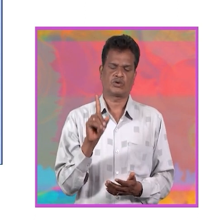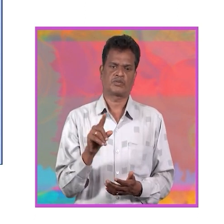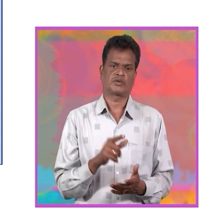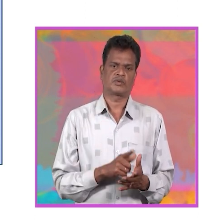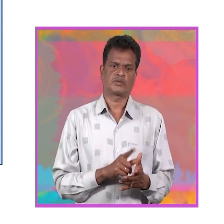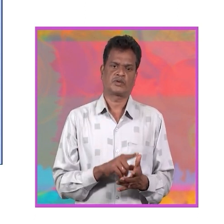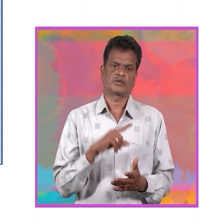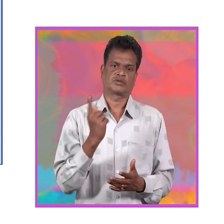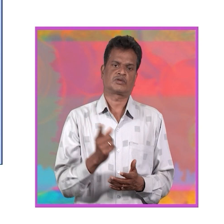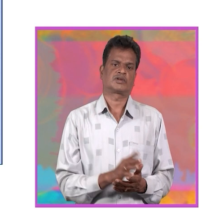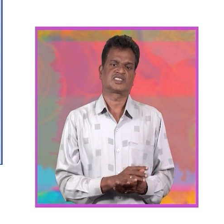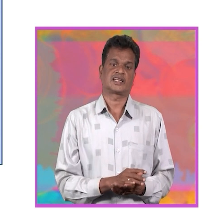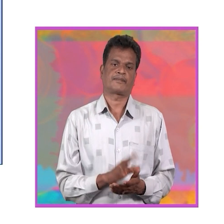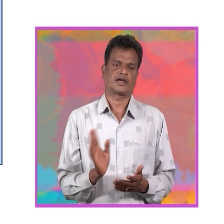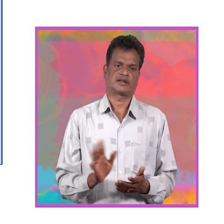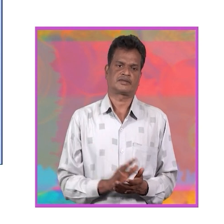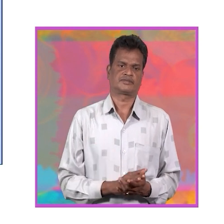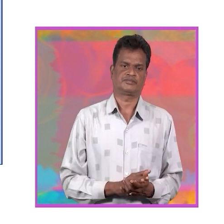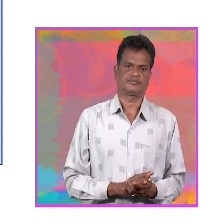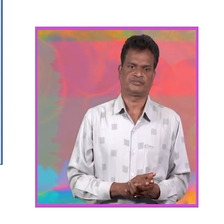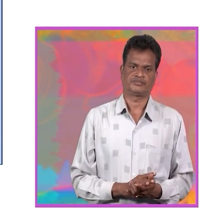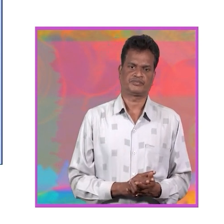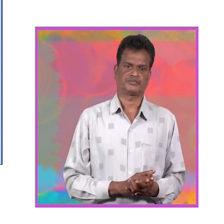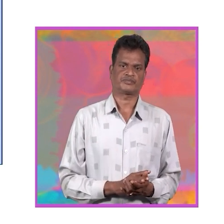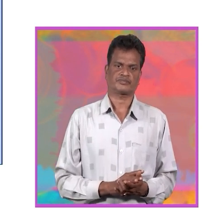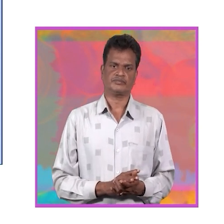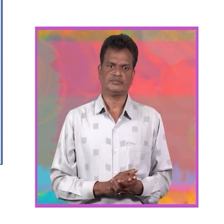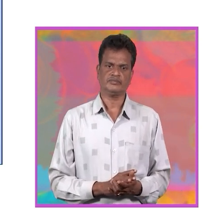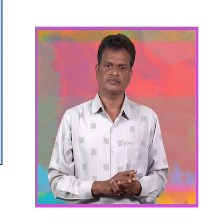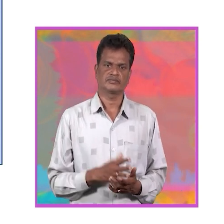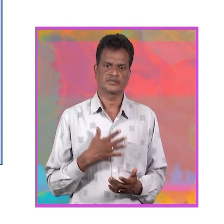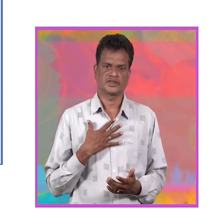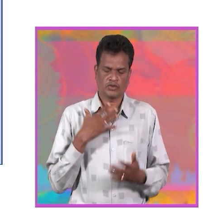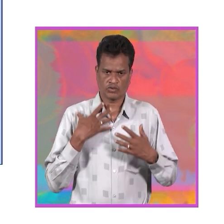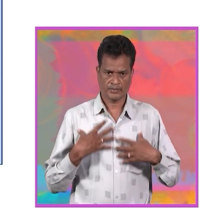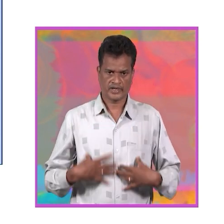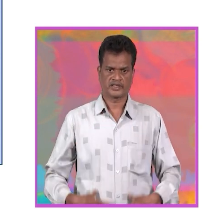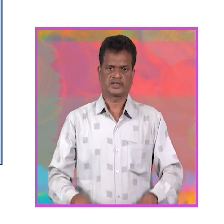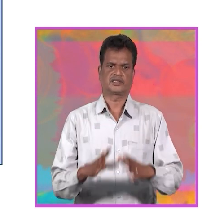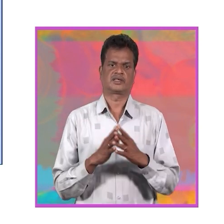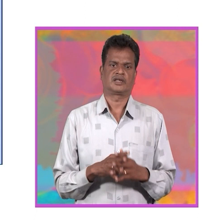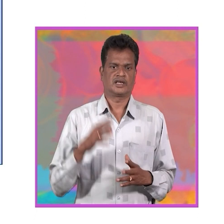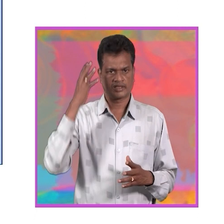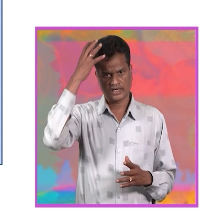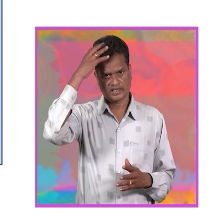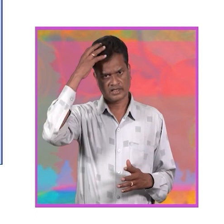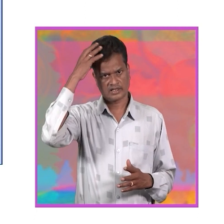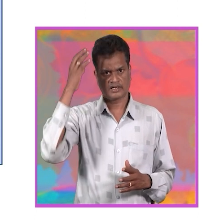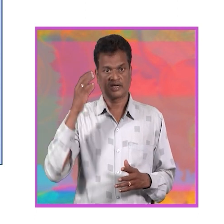சொல்லக்கூடியது சினைப்பெயர் எனப்படும். உதாரணமாக எடுத்துக்கிட்டால், நம்ம உடம்பை எடுத்துக்கிட்டோம்னா தலை,